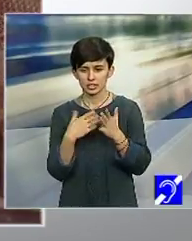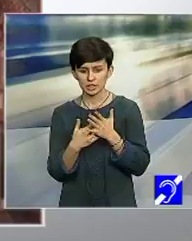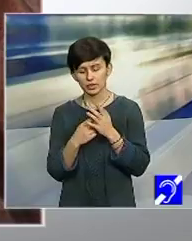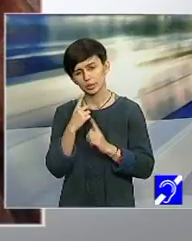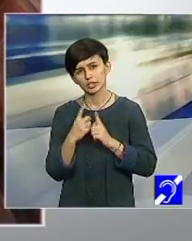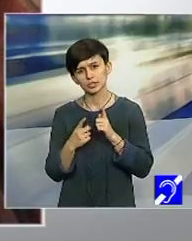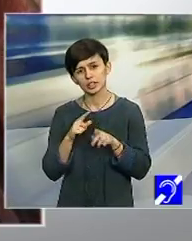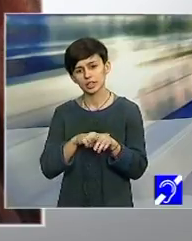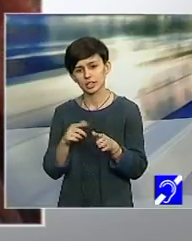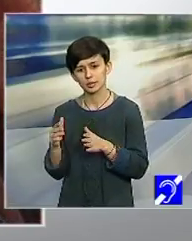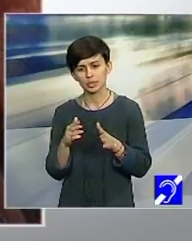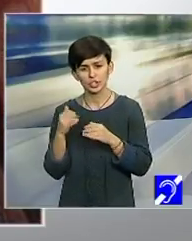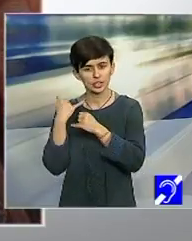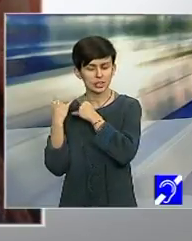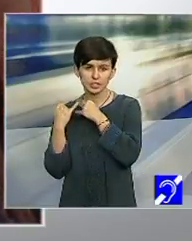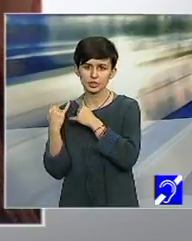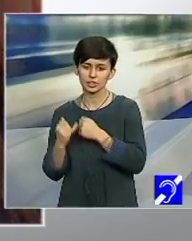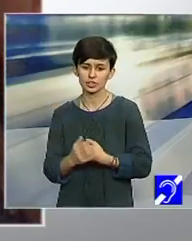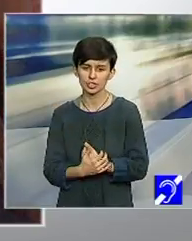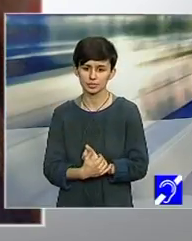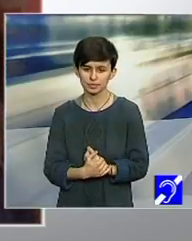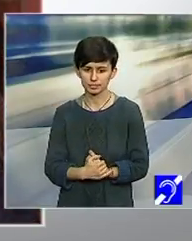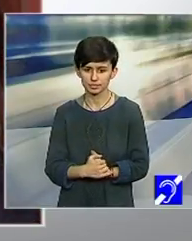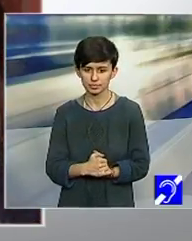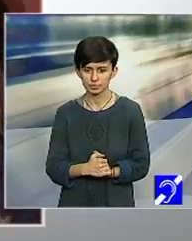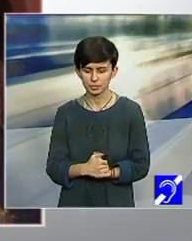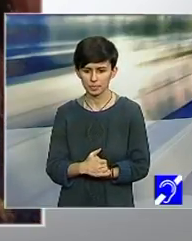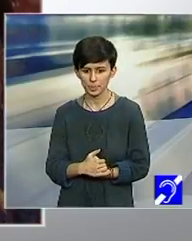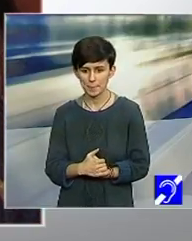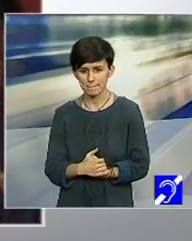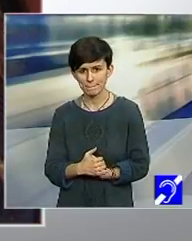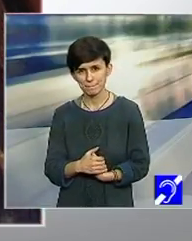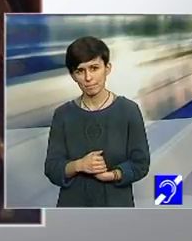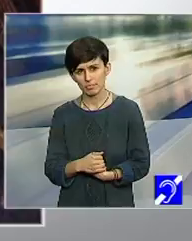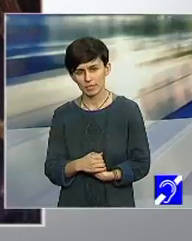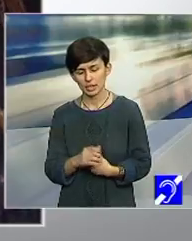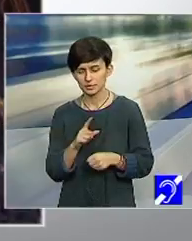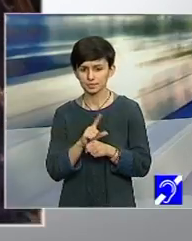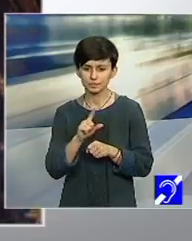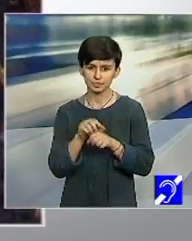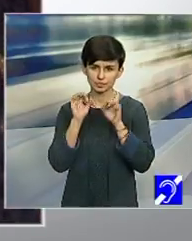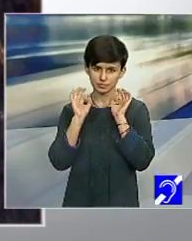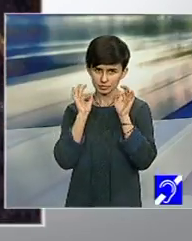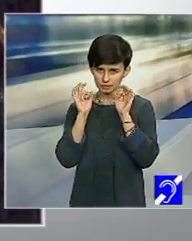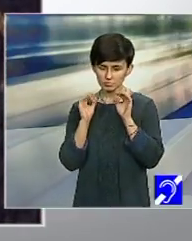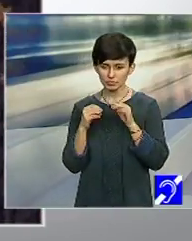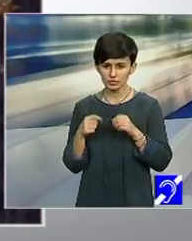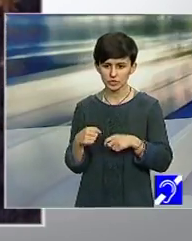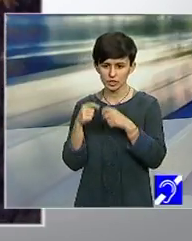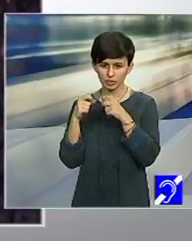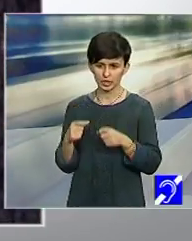epoci istorice, pentru anumite domenii sau spații din